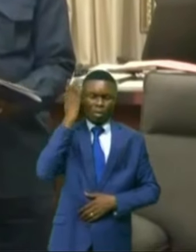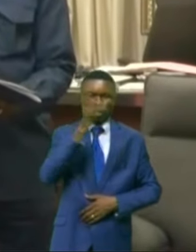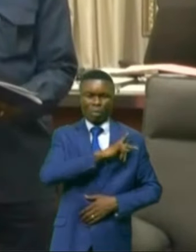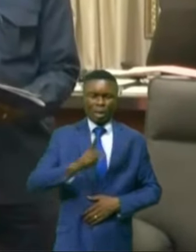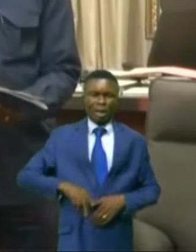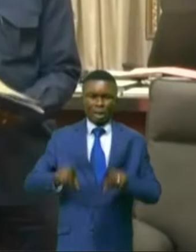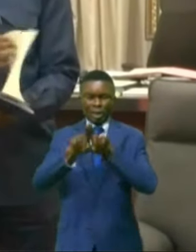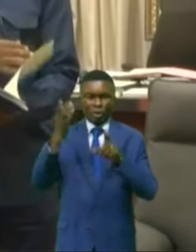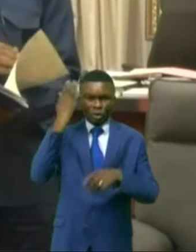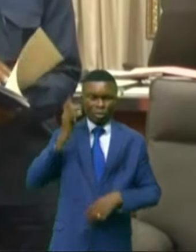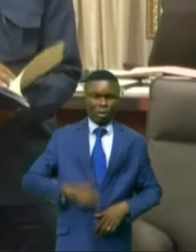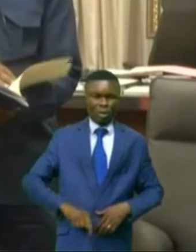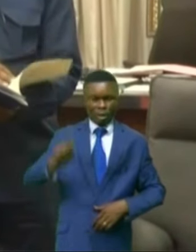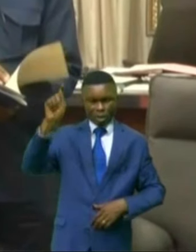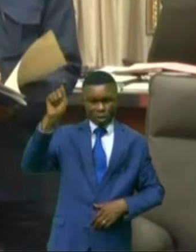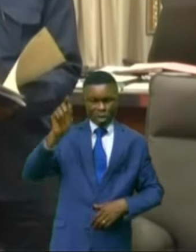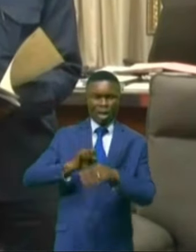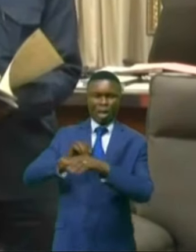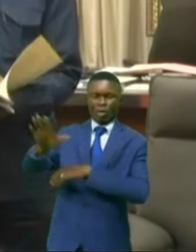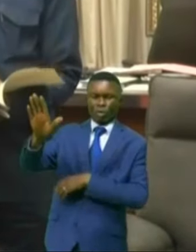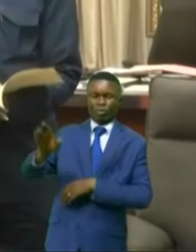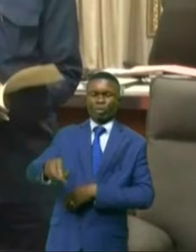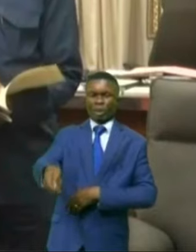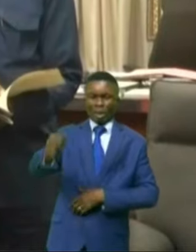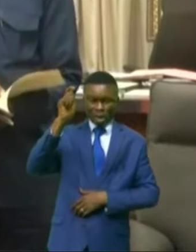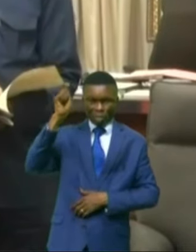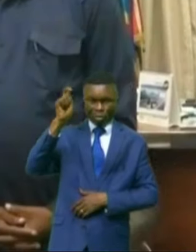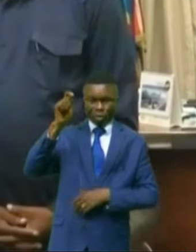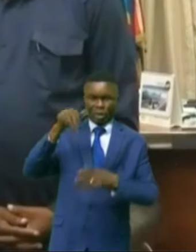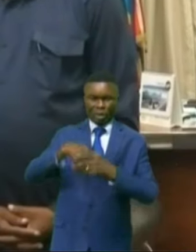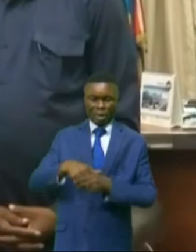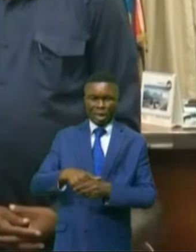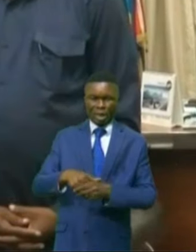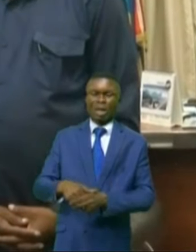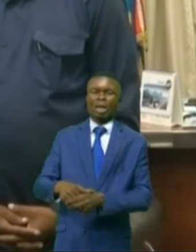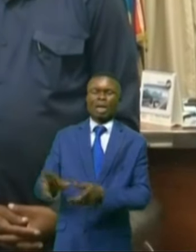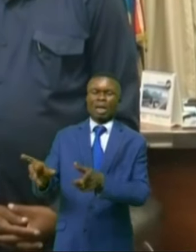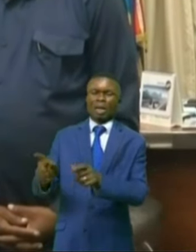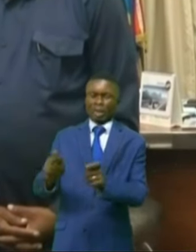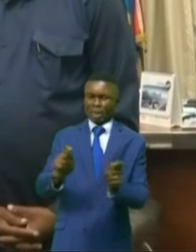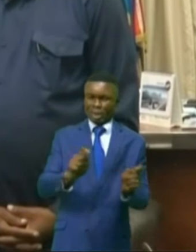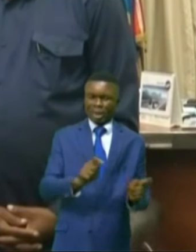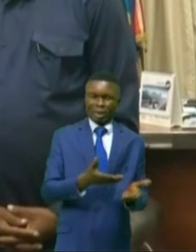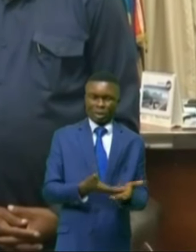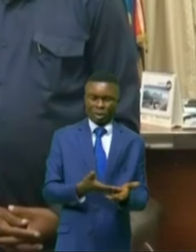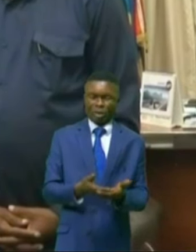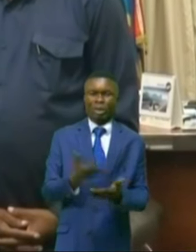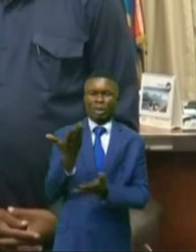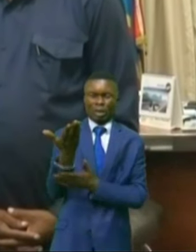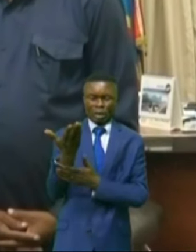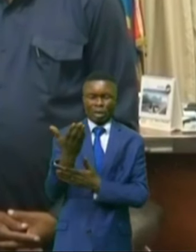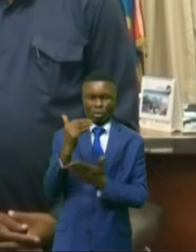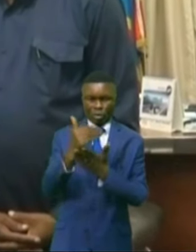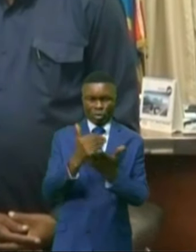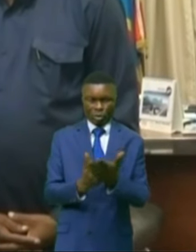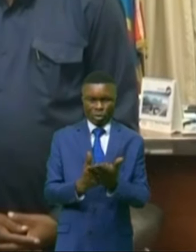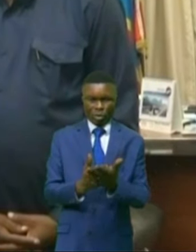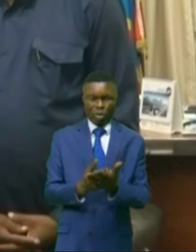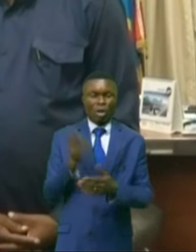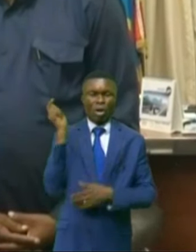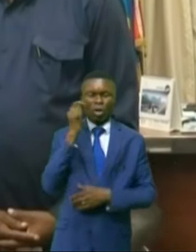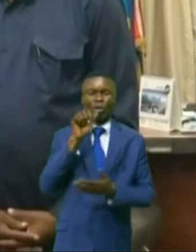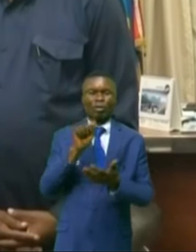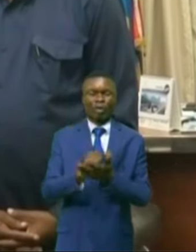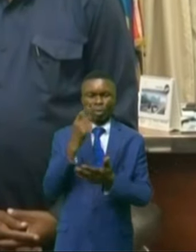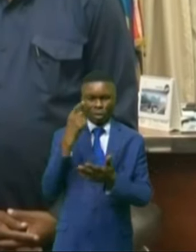Tshisekedi, seront affectés à la pêche au niveau de la côte atlantique. Et parmi ces exigences du fabricant, il y